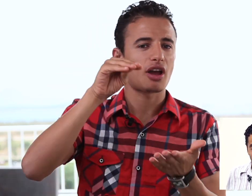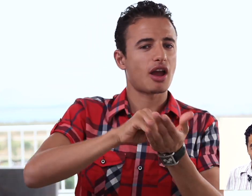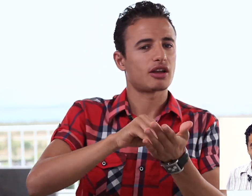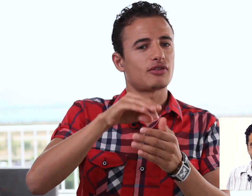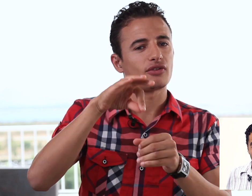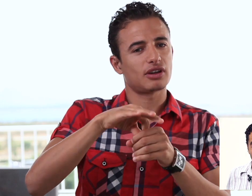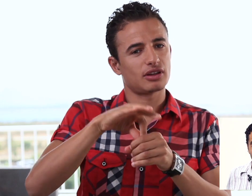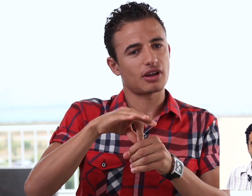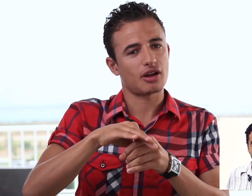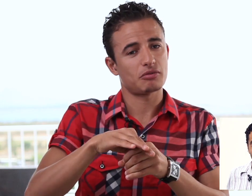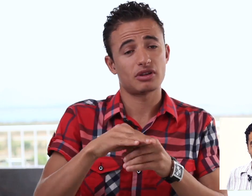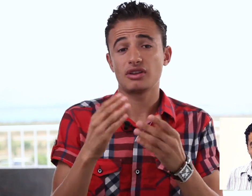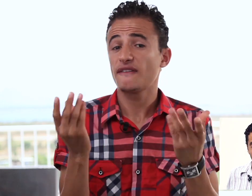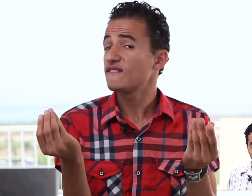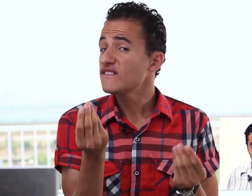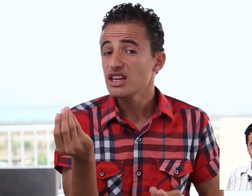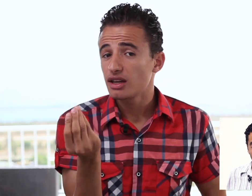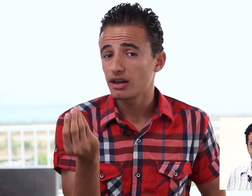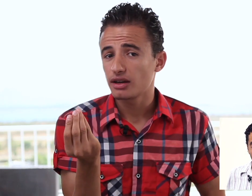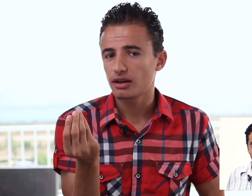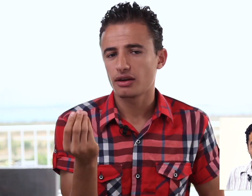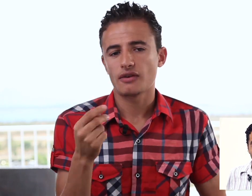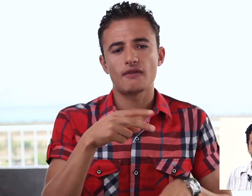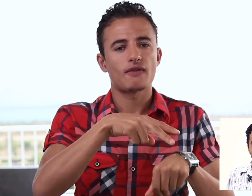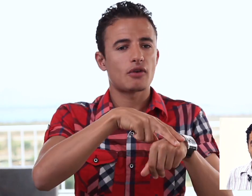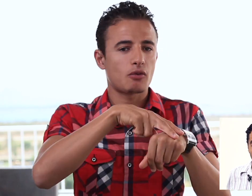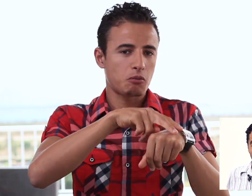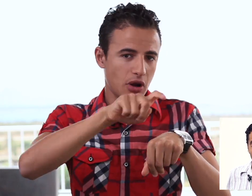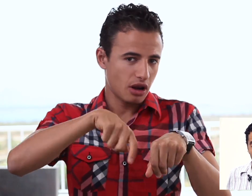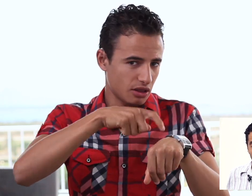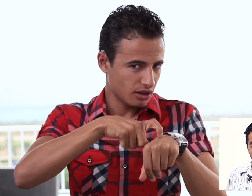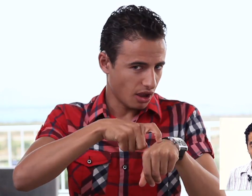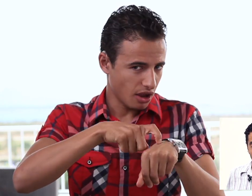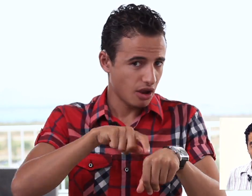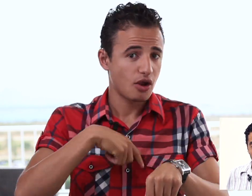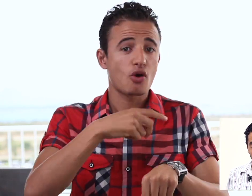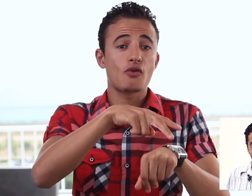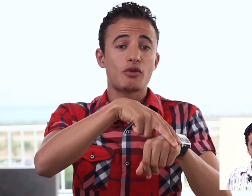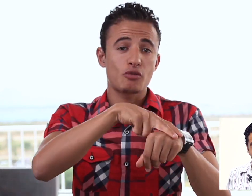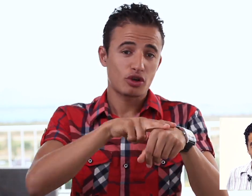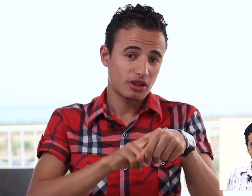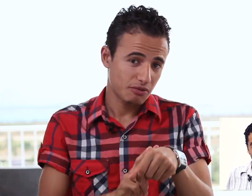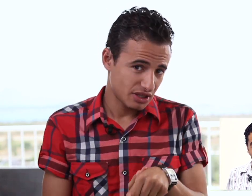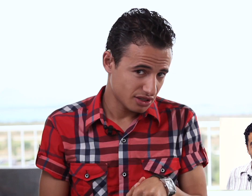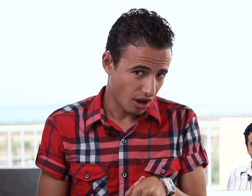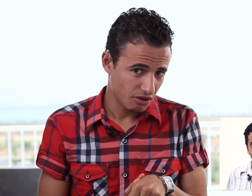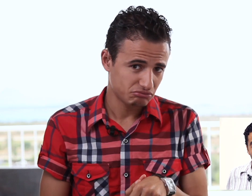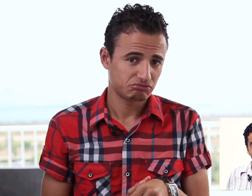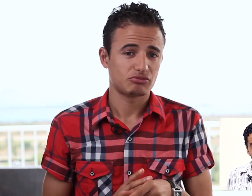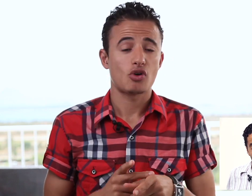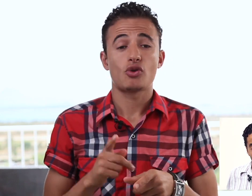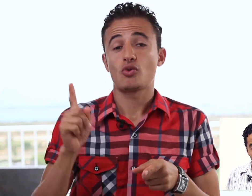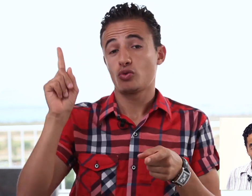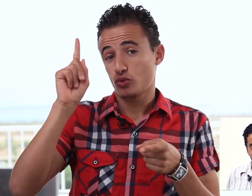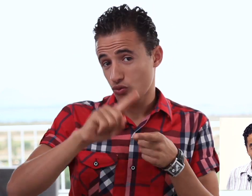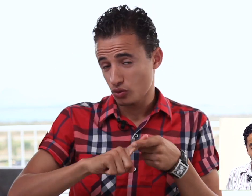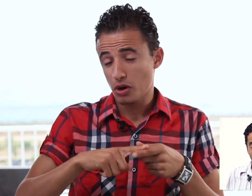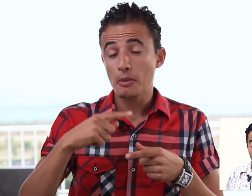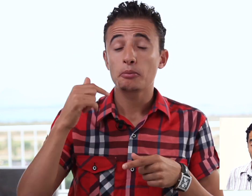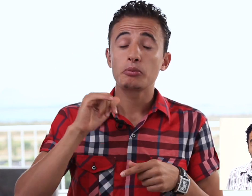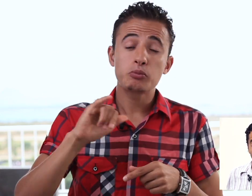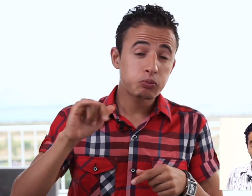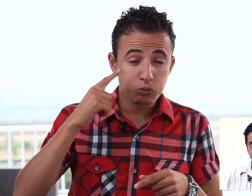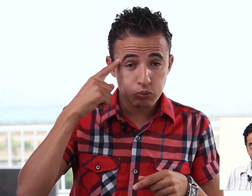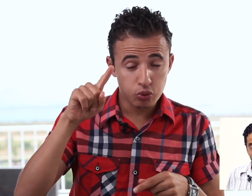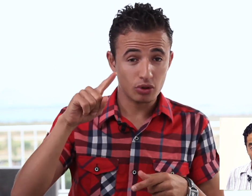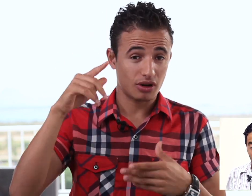وفرصة باش نمشو نقايدو باش نمارسو حقنا في الانتخاب. وهذا وين باش يكون؟ هذا سهل ياسر، في البلديات،